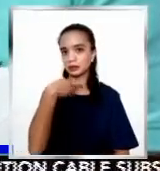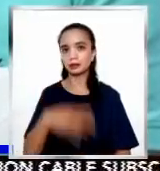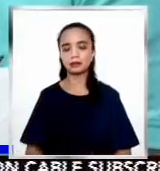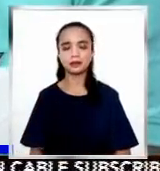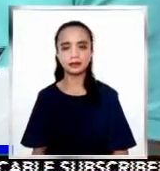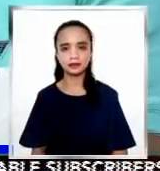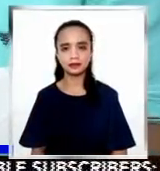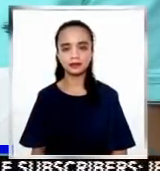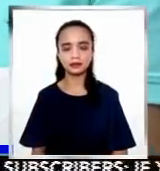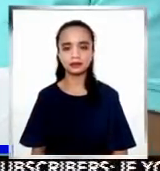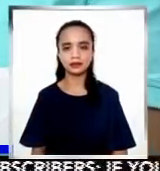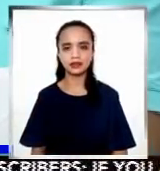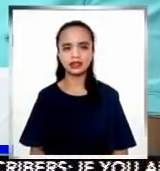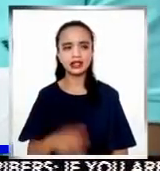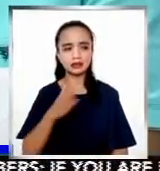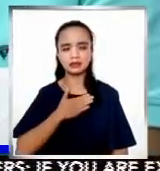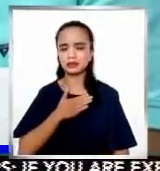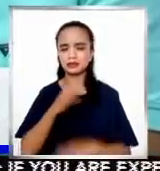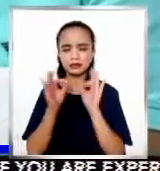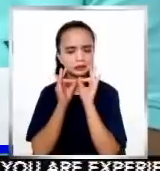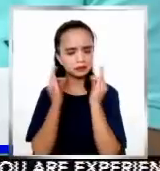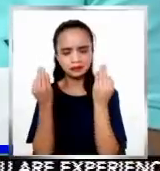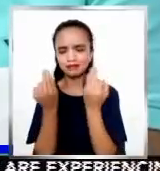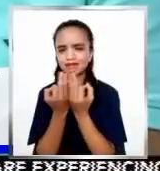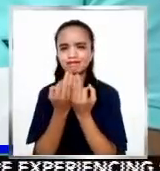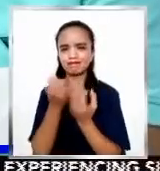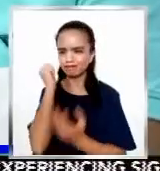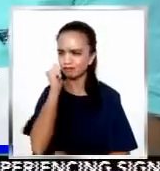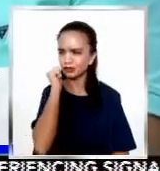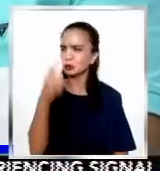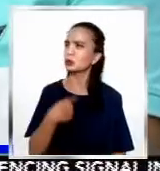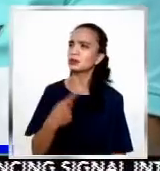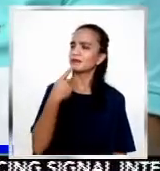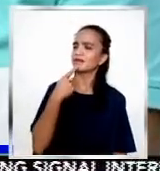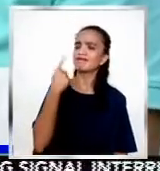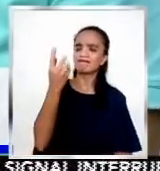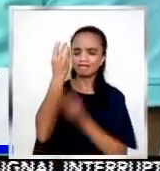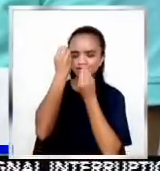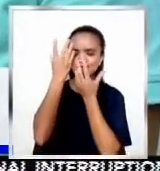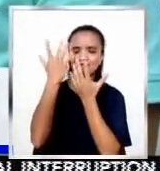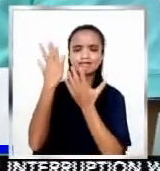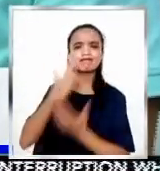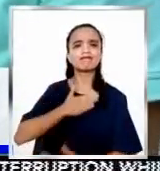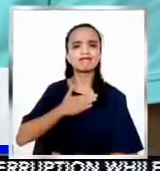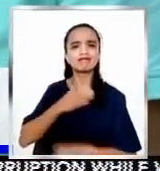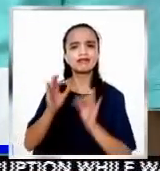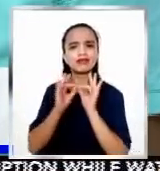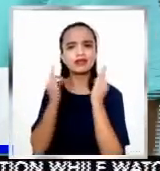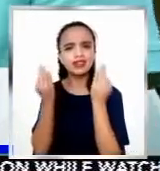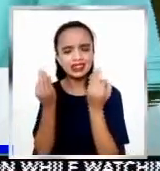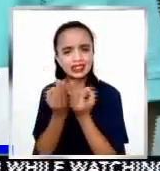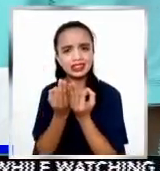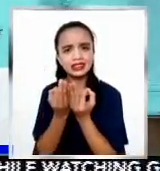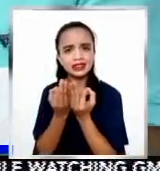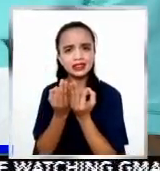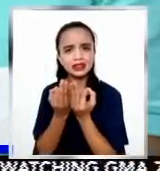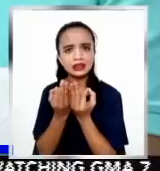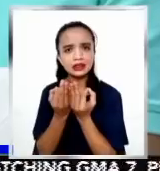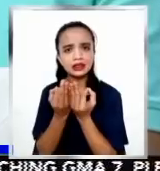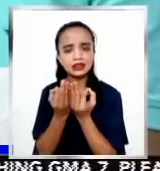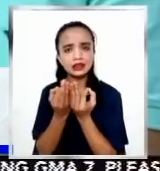Yung pamilya ko, lagi ko sinasabi, yung pamilya ko, Dok, huwag mo akong